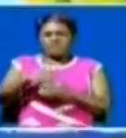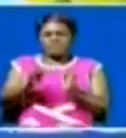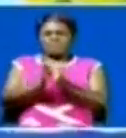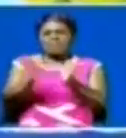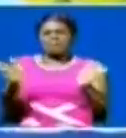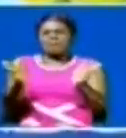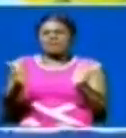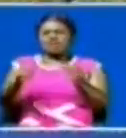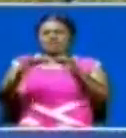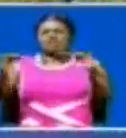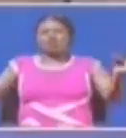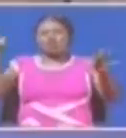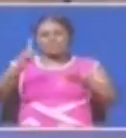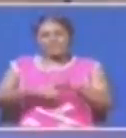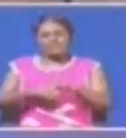wananchi siasa,